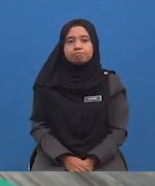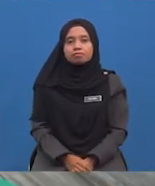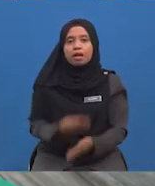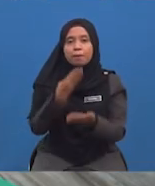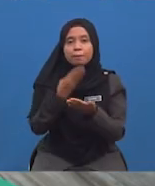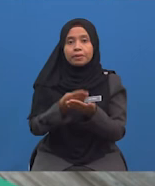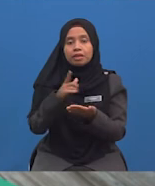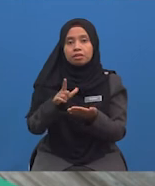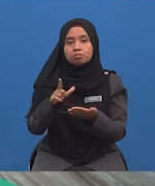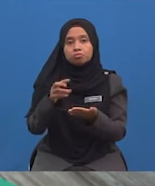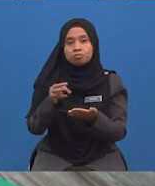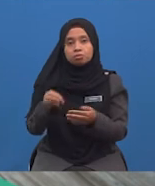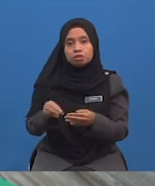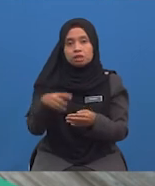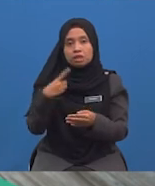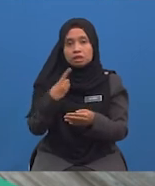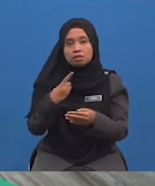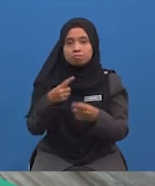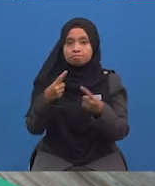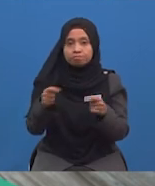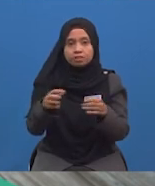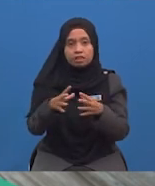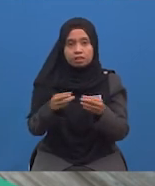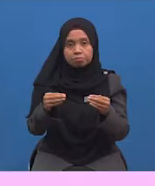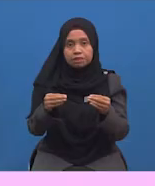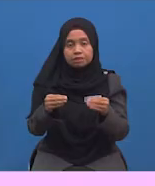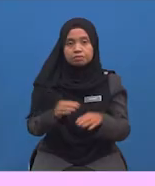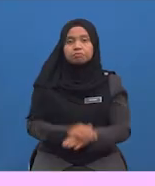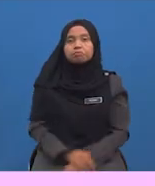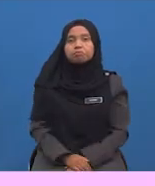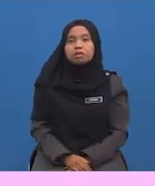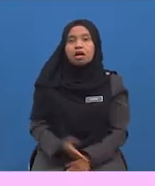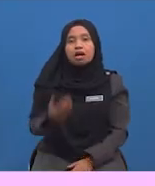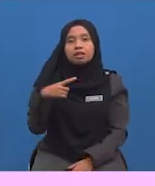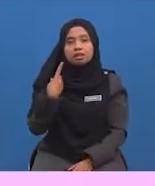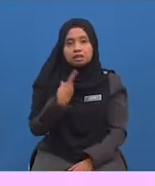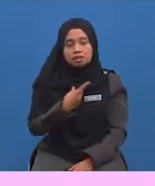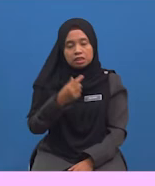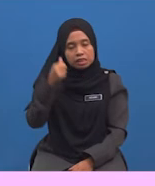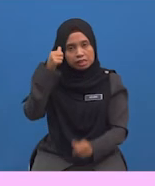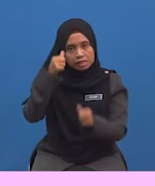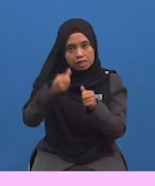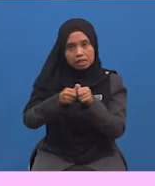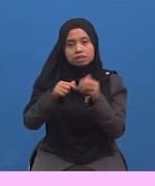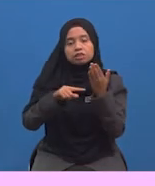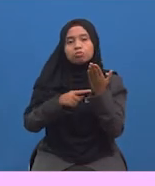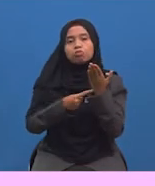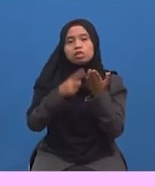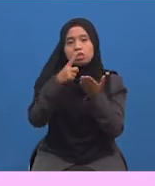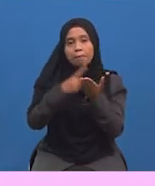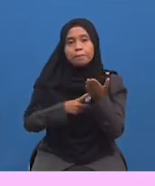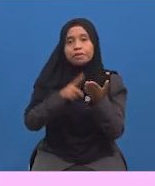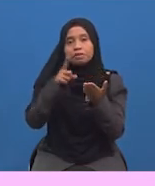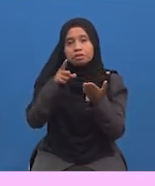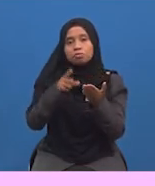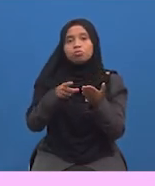Baiklah murid-murid, kita telah sampai ke penghujung pembelajaran. Mari kita imbas kembali apa yang sepatutnya anda